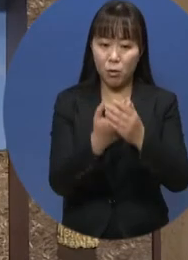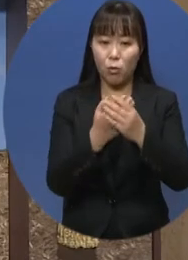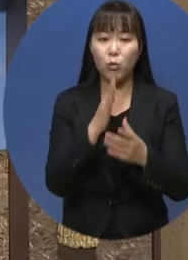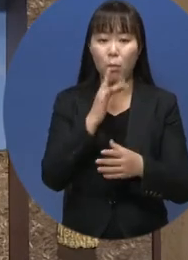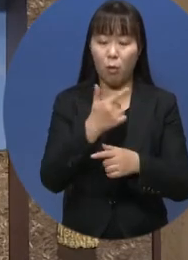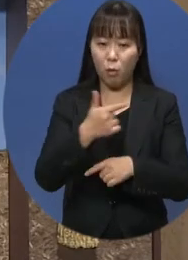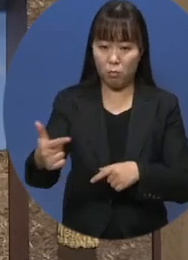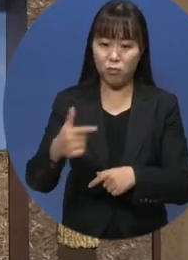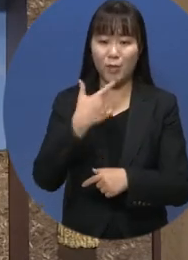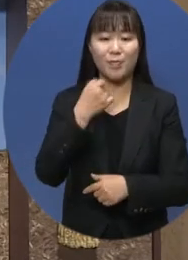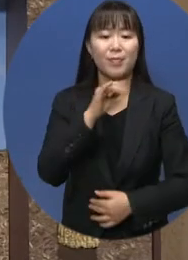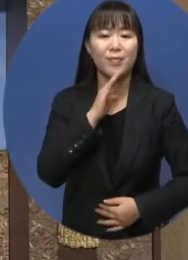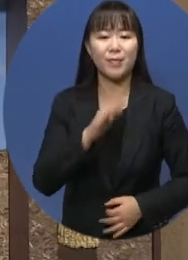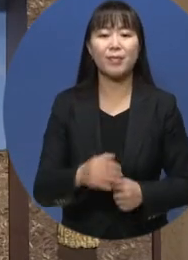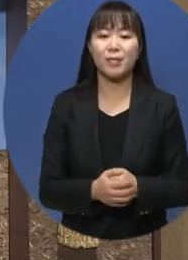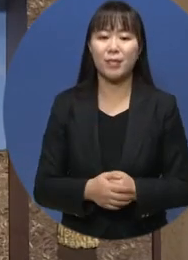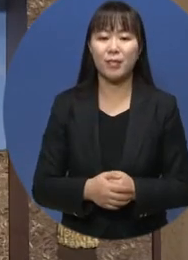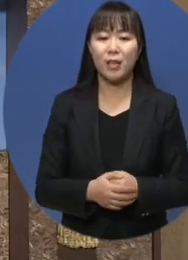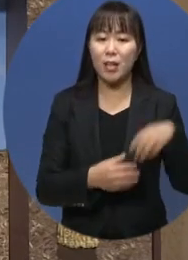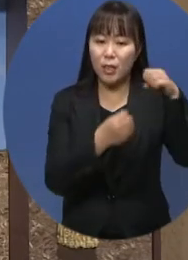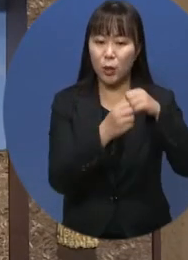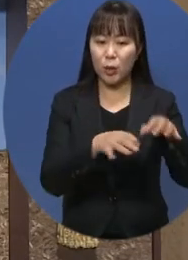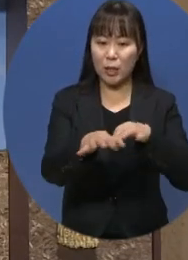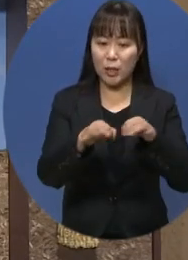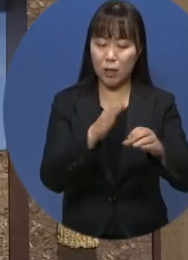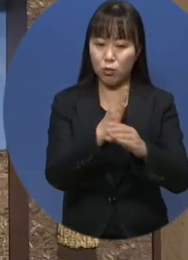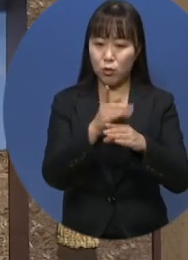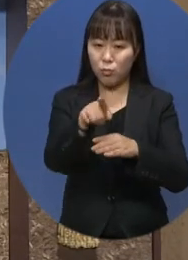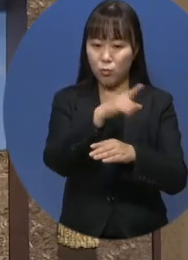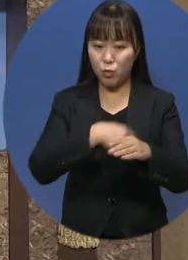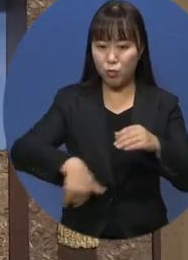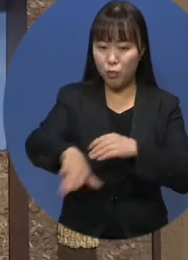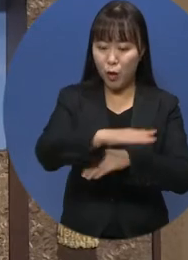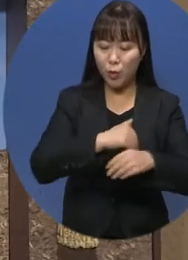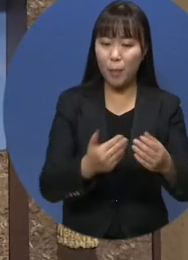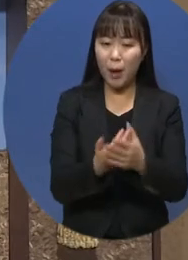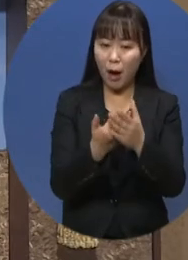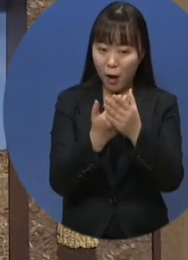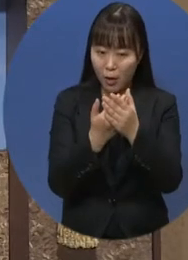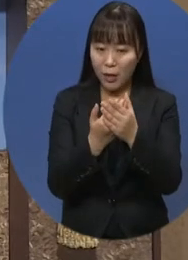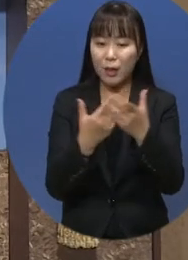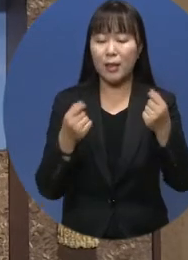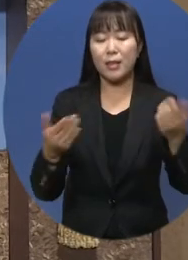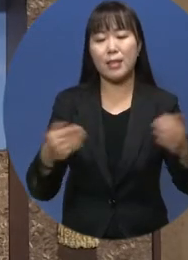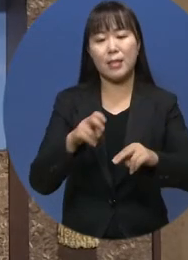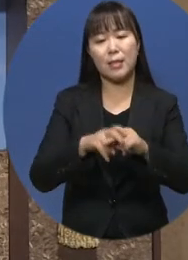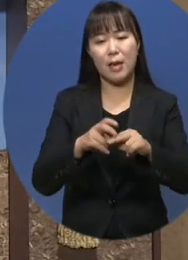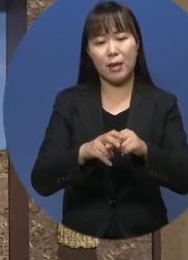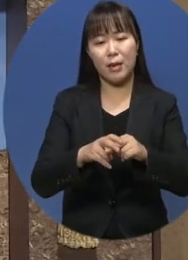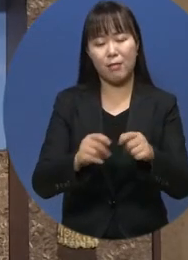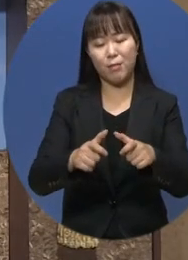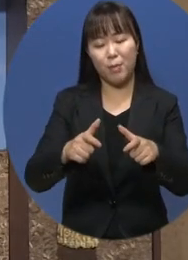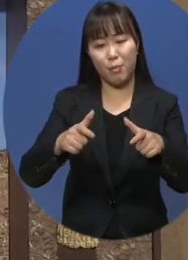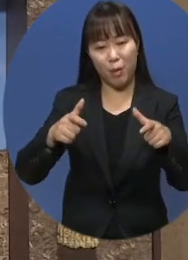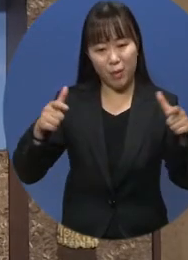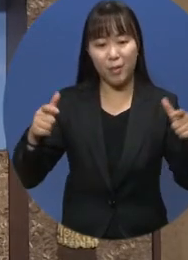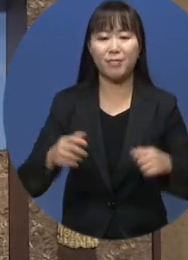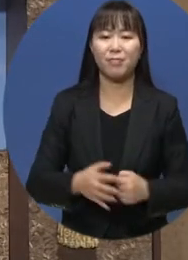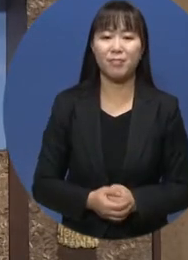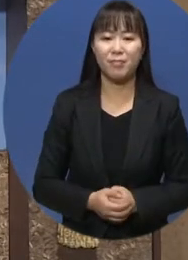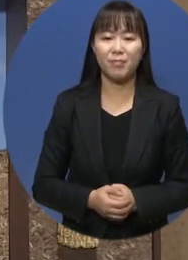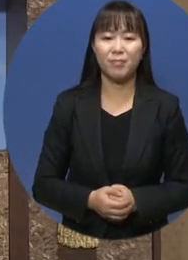굉장히 크게 써요 그쵸 구리전통시장 을 중심으로 도 상권이 또 활성화 되고 이런 일들에서 일자리가 만들어지고 챙기고